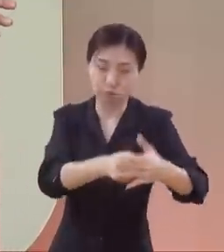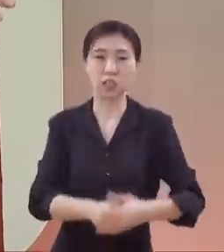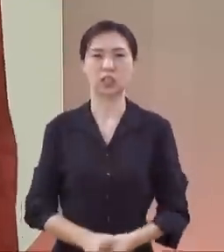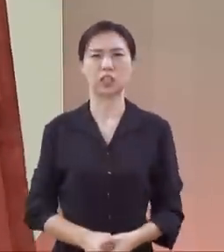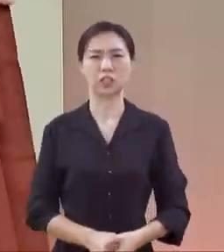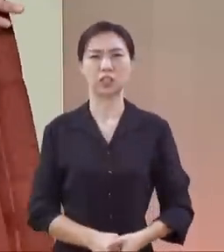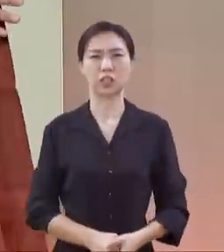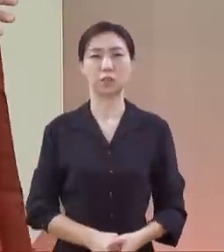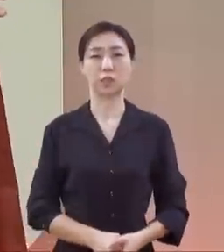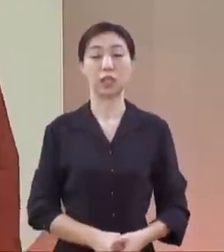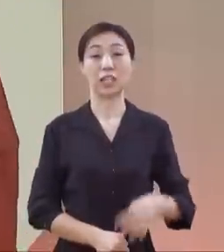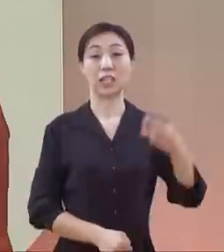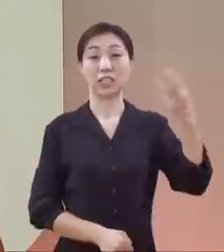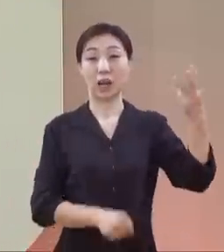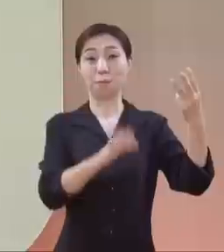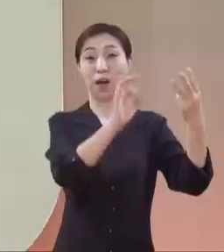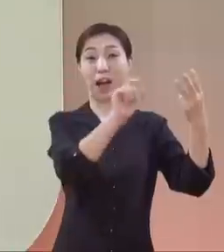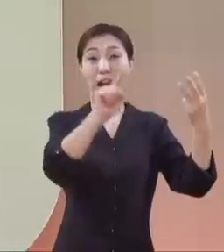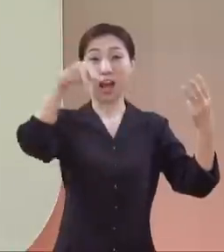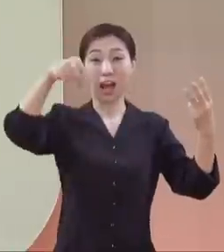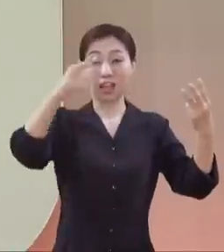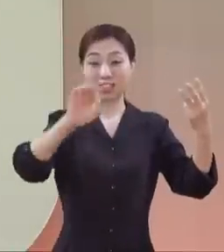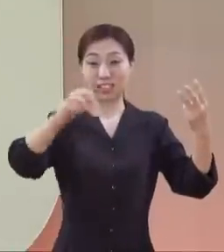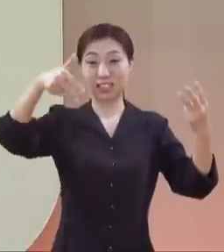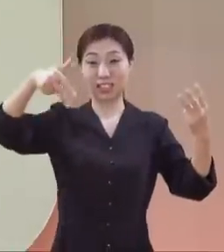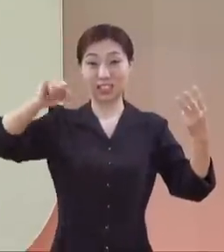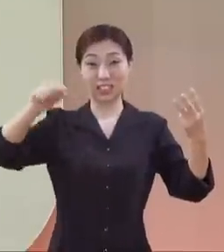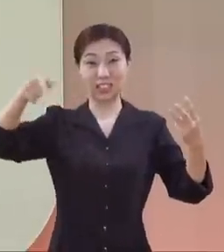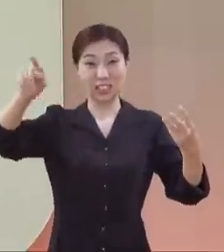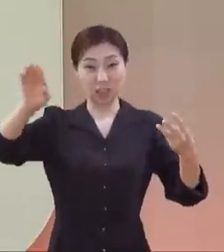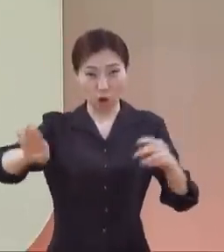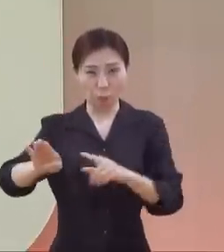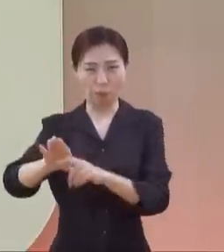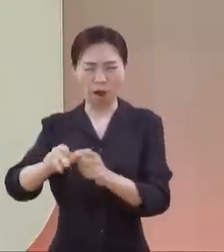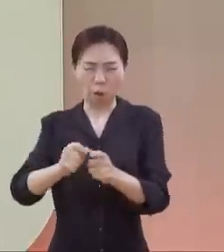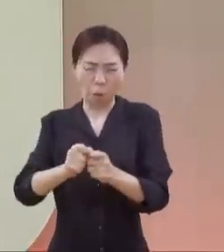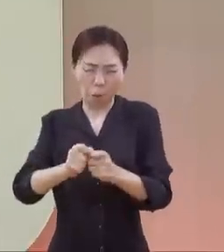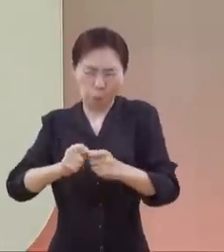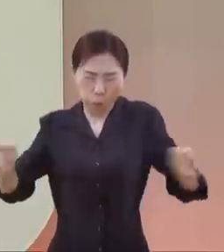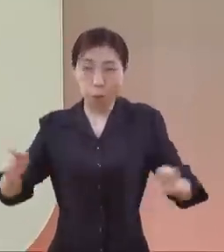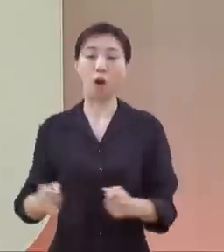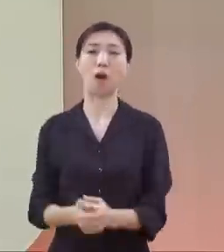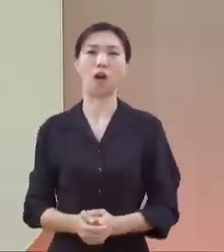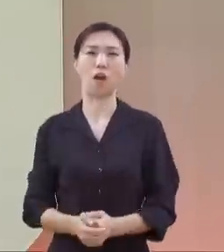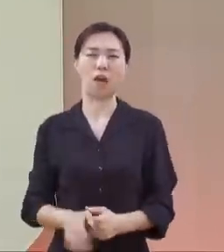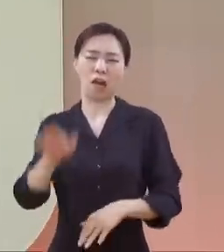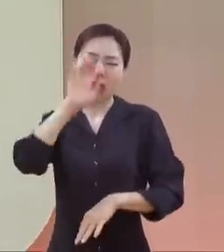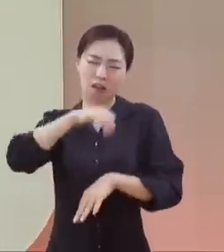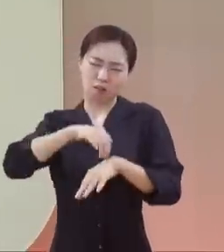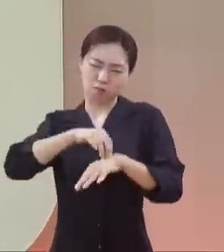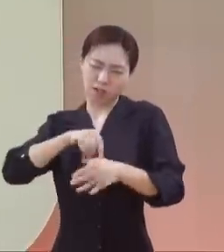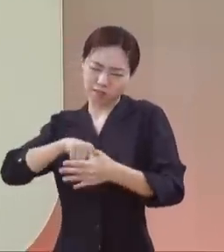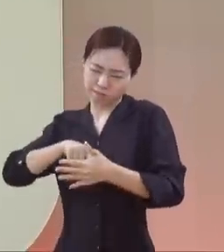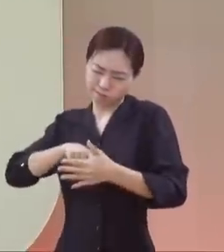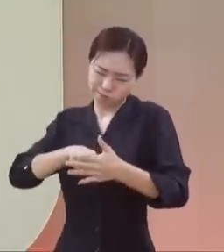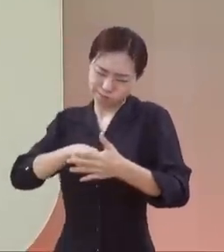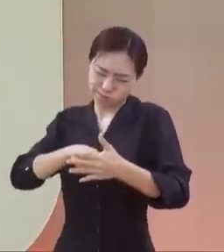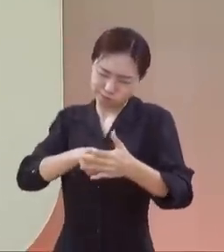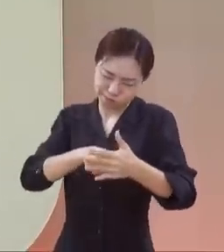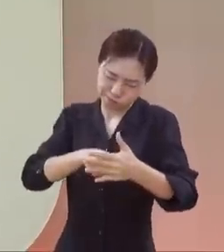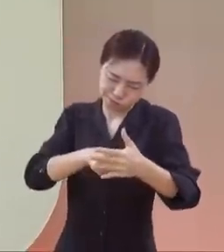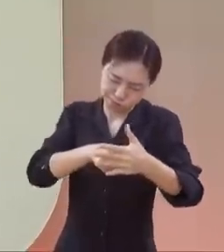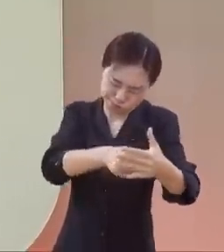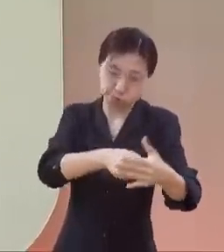시간 동안 닦고 닦고 닦았기 때문에 저 석가모니 부처님도 원래는